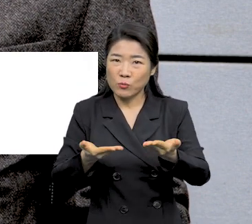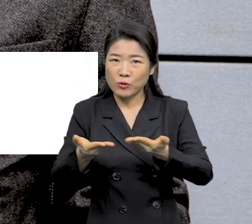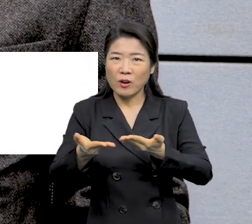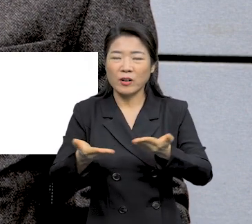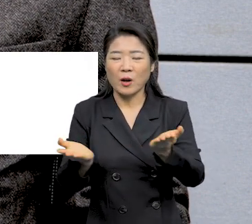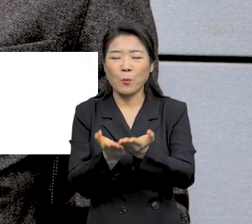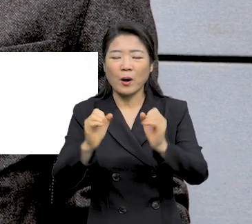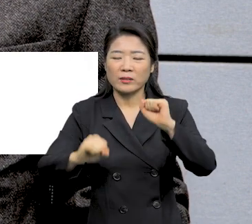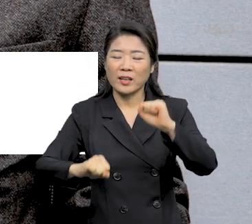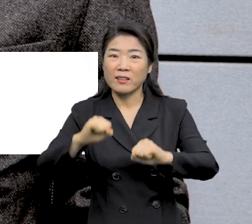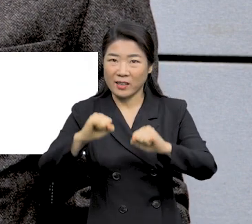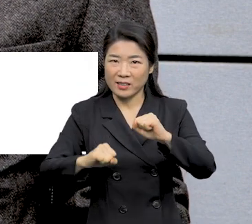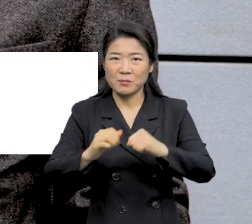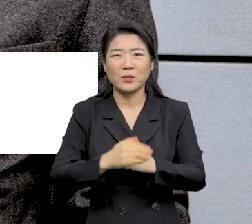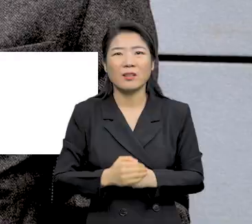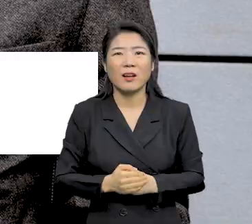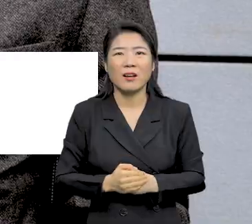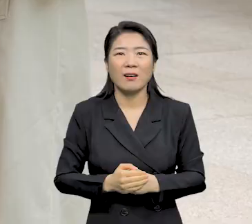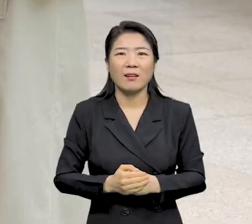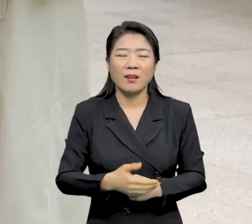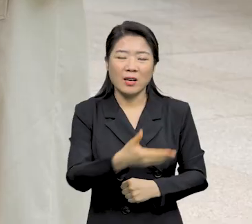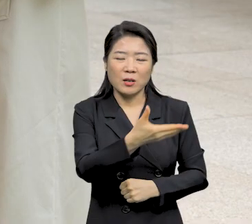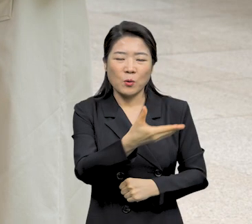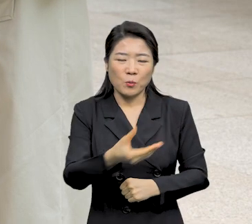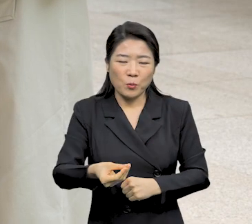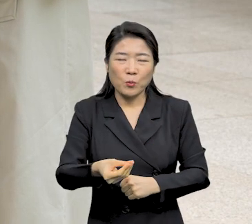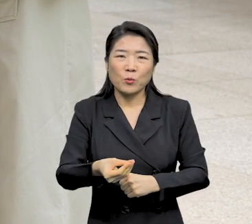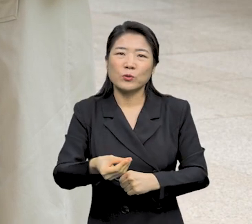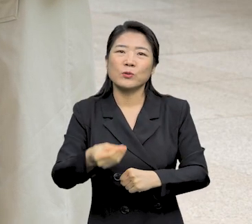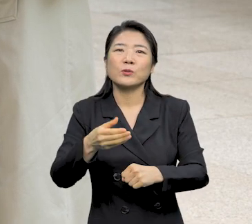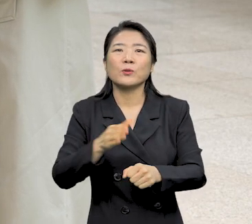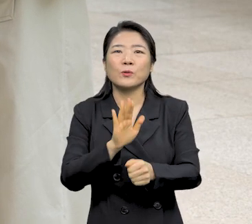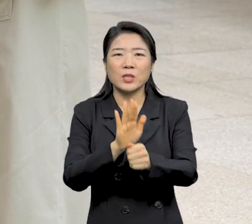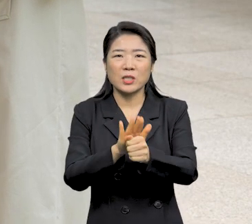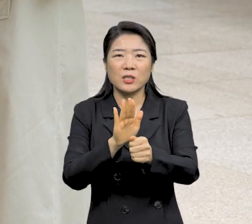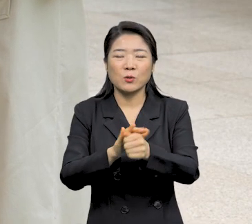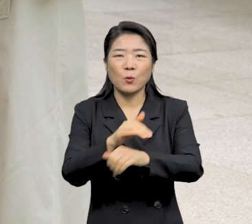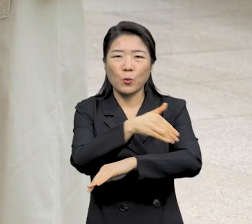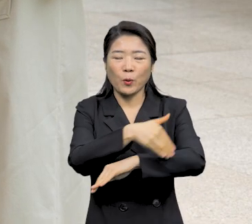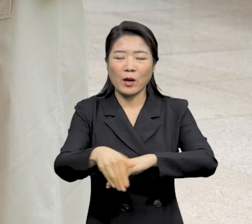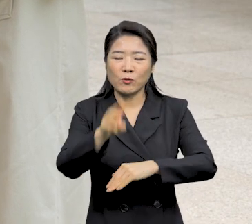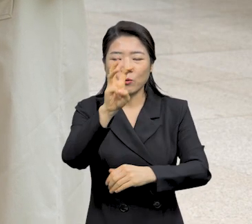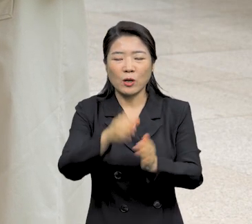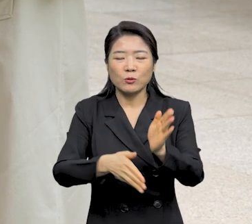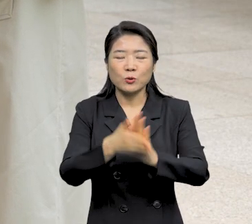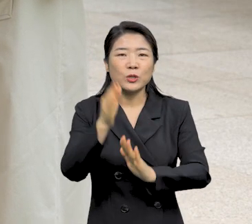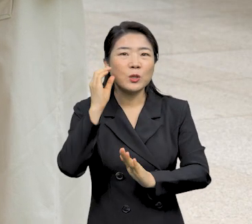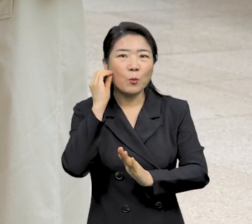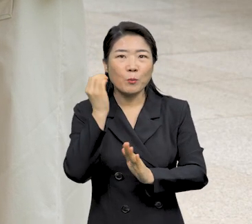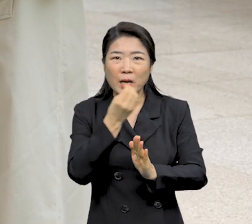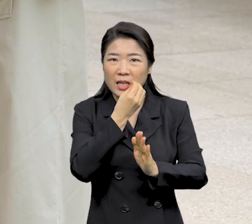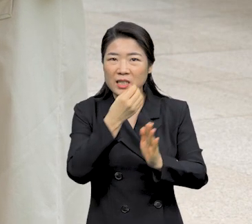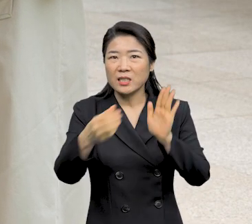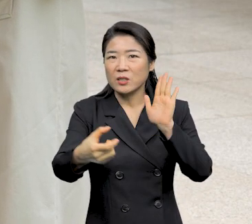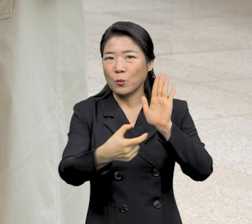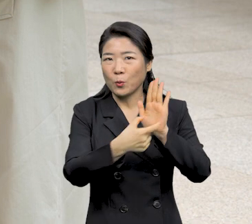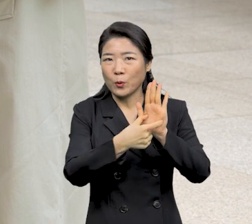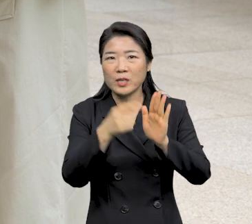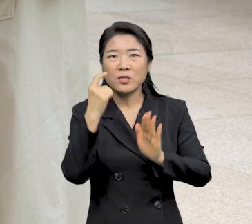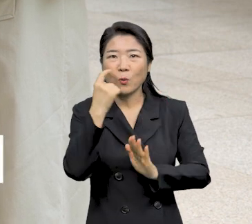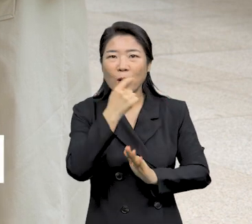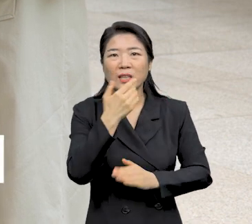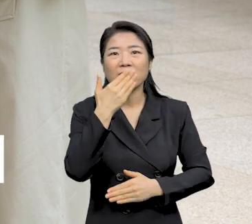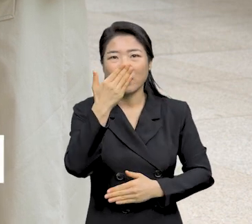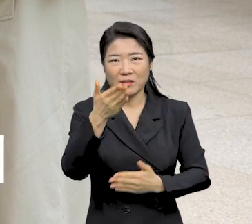환경에 적극 대응하겠습니다 용자 지원 계획은 시 홈페이지 고시공고에서 확인 가능합니다